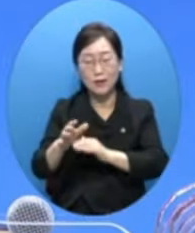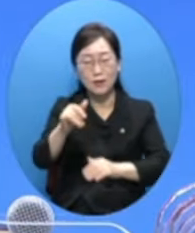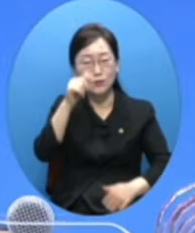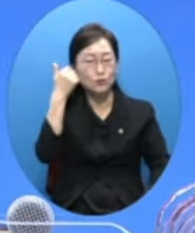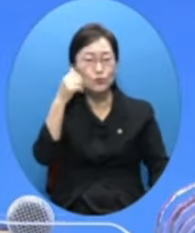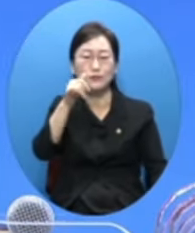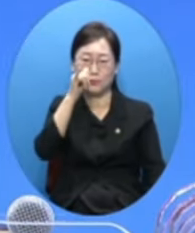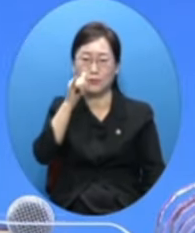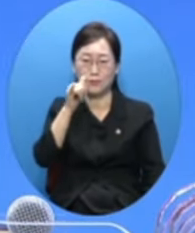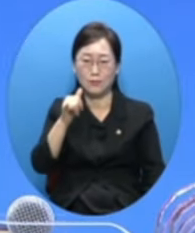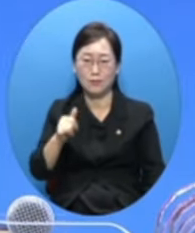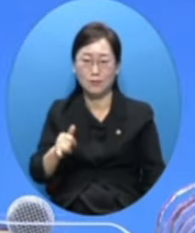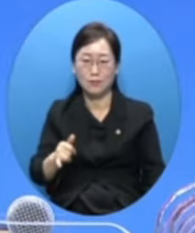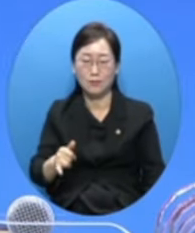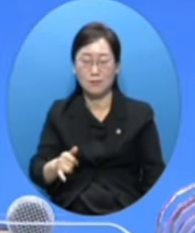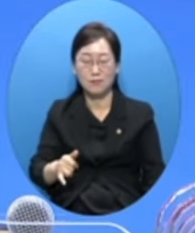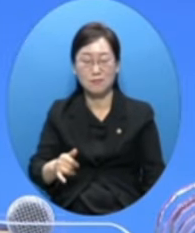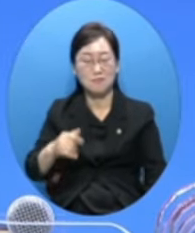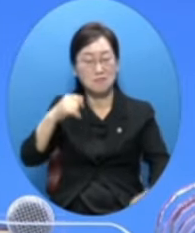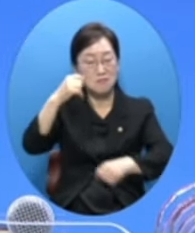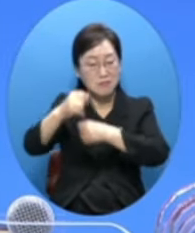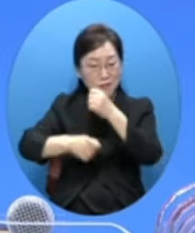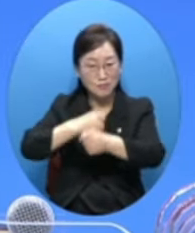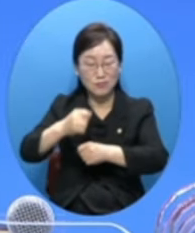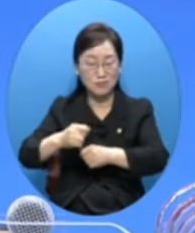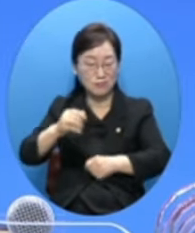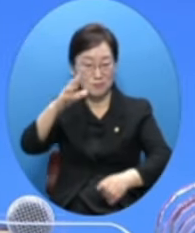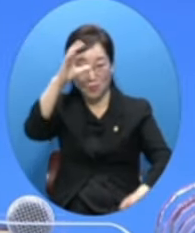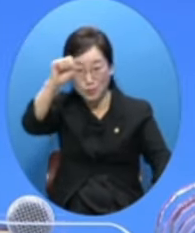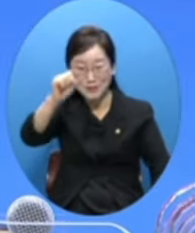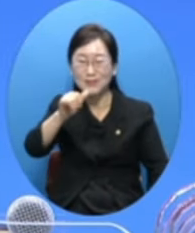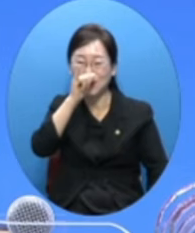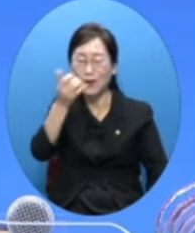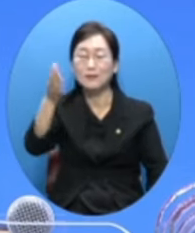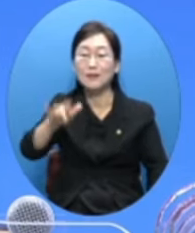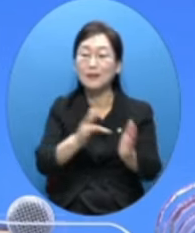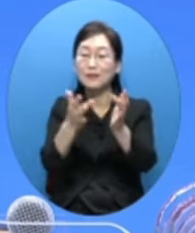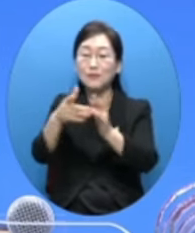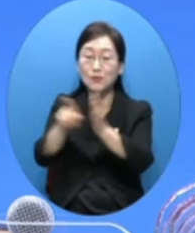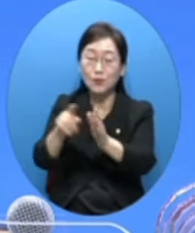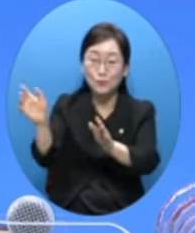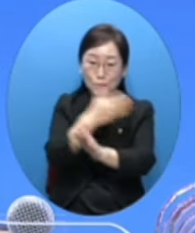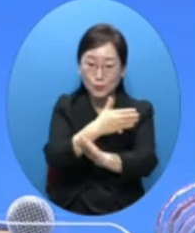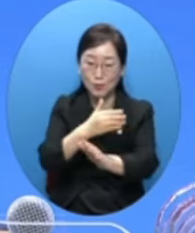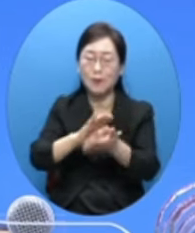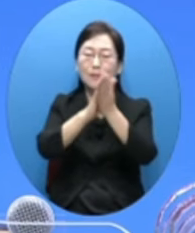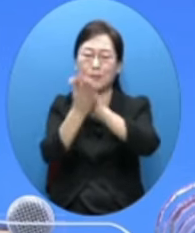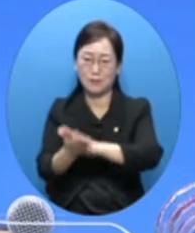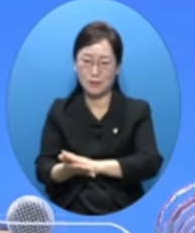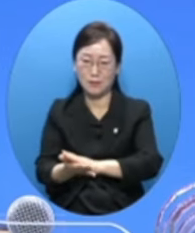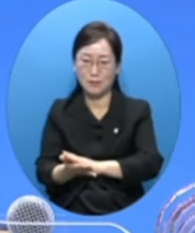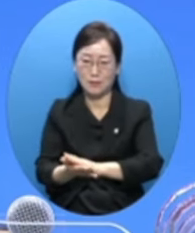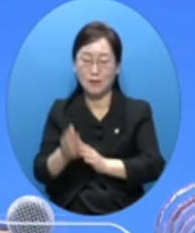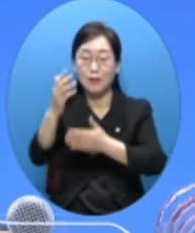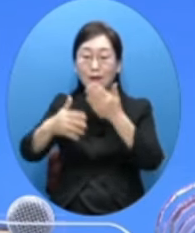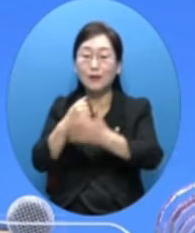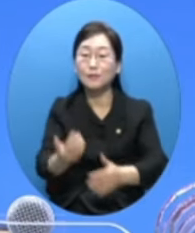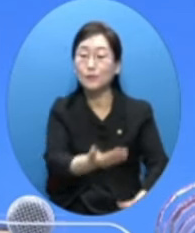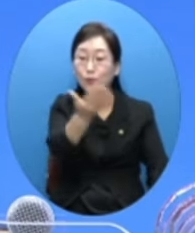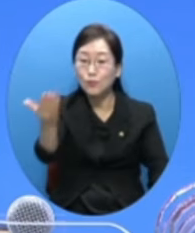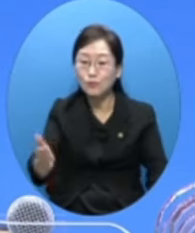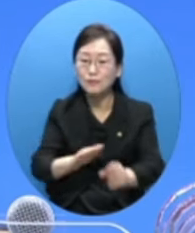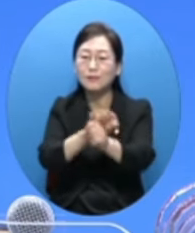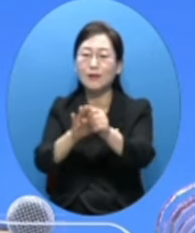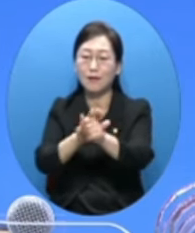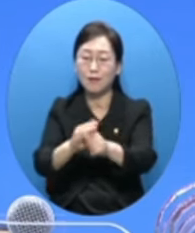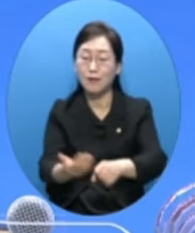것입니다. 제멋대로 사는 인생으로 살았던 분도 있을 것입니다. 그러나 예수님과 복받은 인생이 됐습니다. 하나님 여러분을 사랑하십니다.